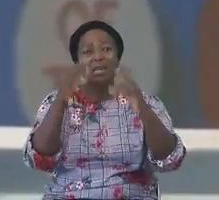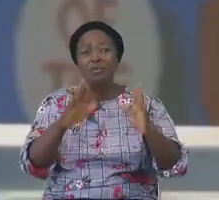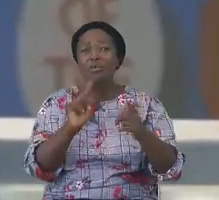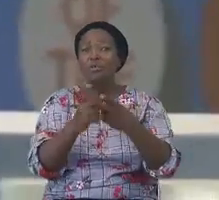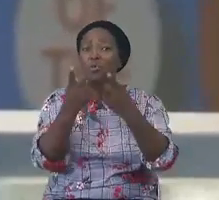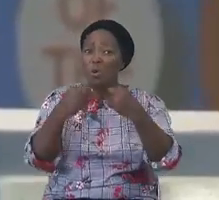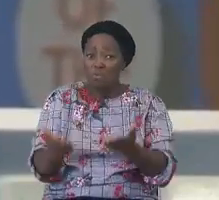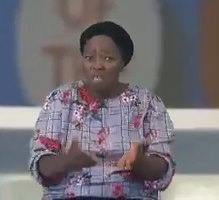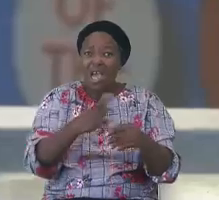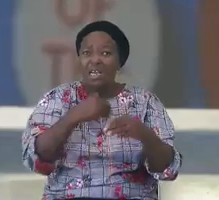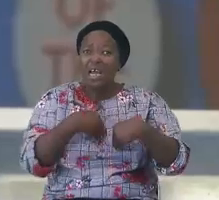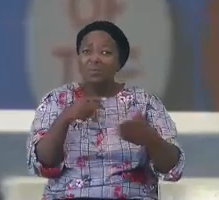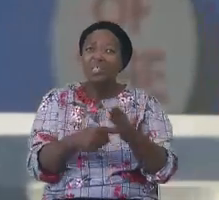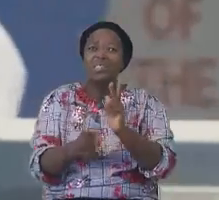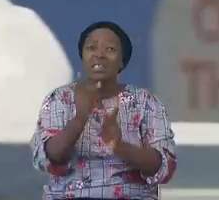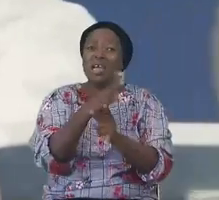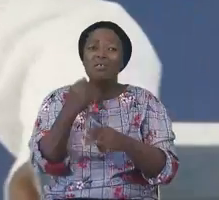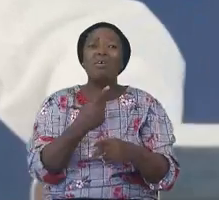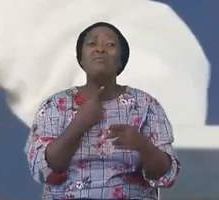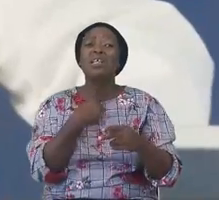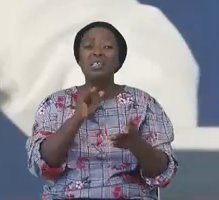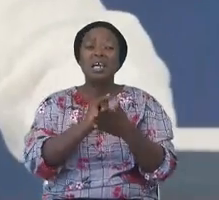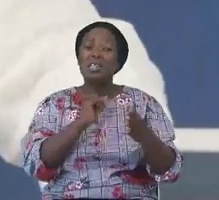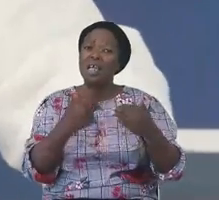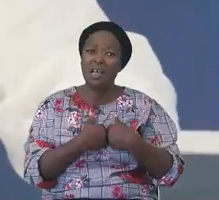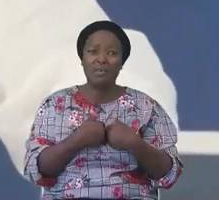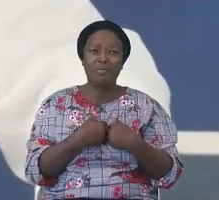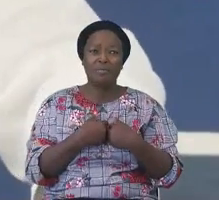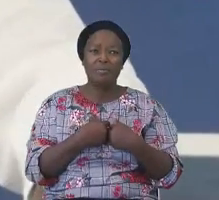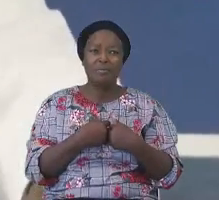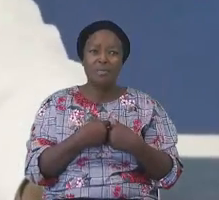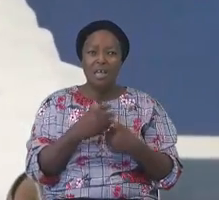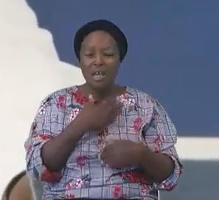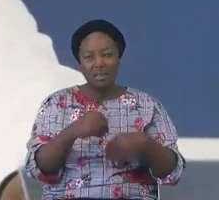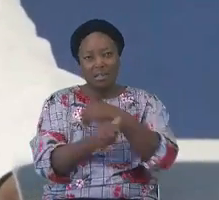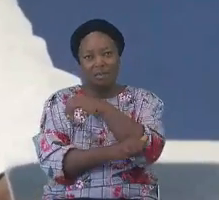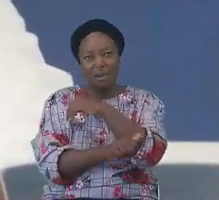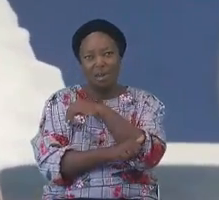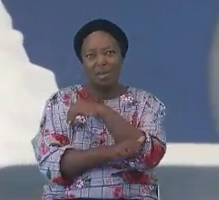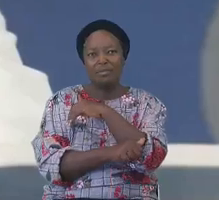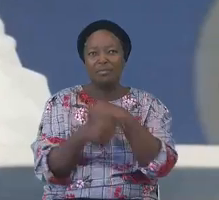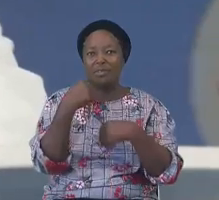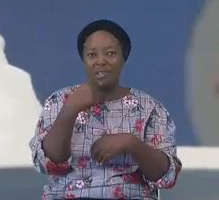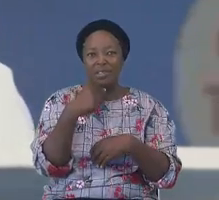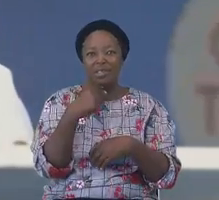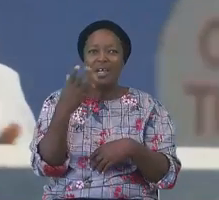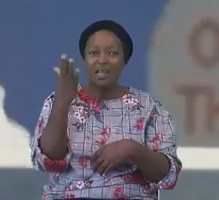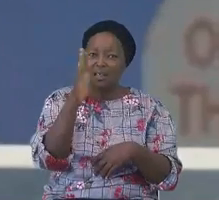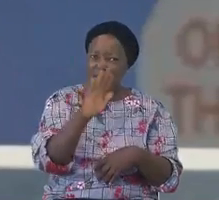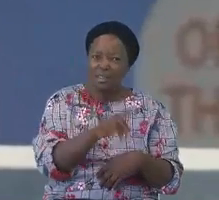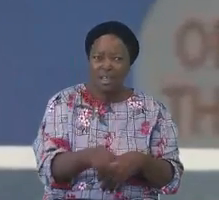ne veux pas que mes parents, mais mes ennemis viennent ici pour avoir cette soif que j'ai.